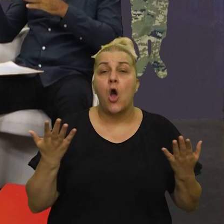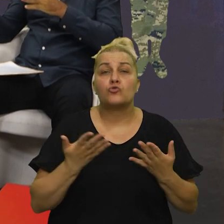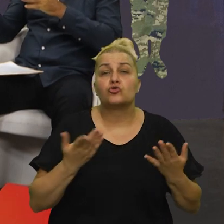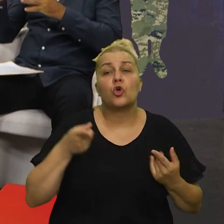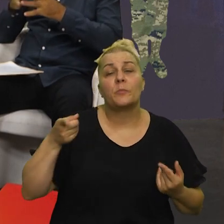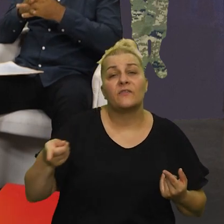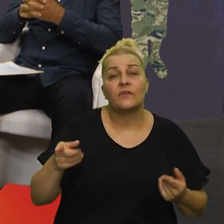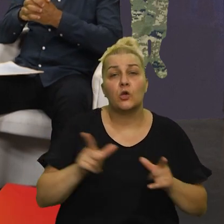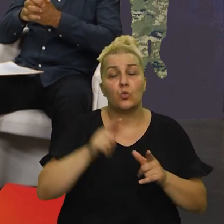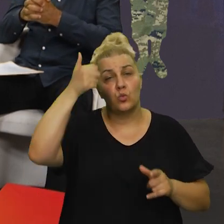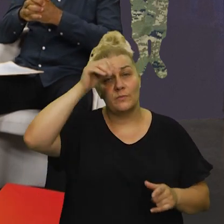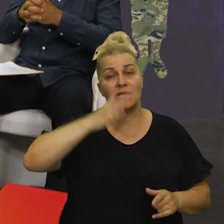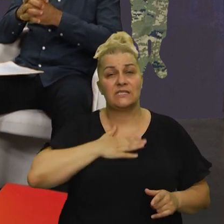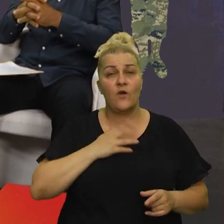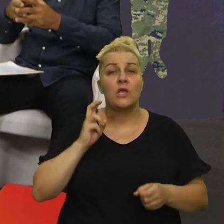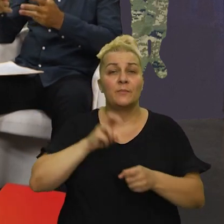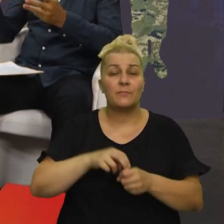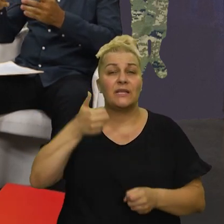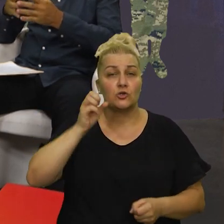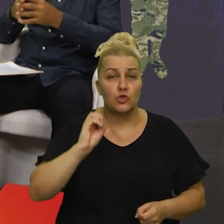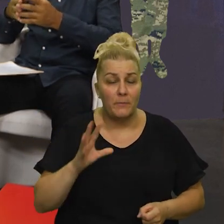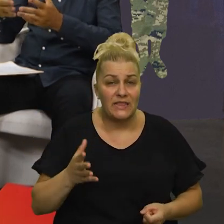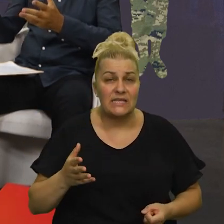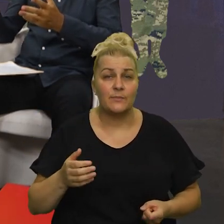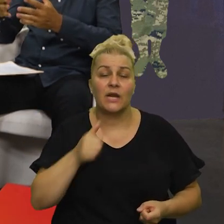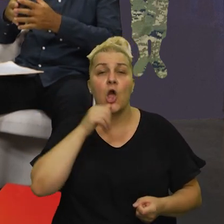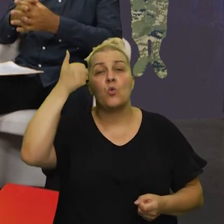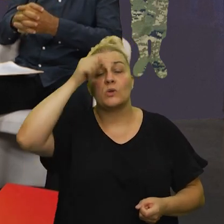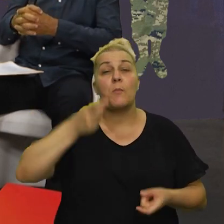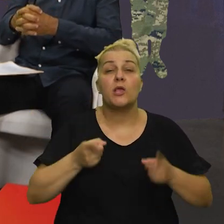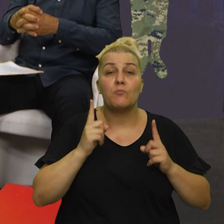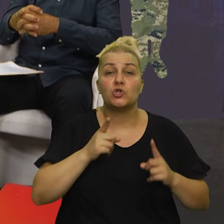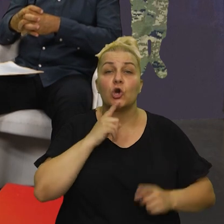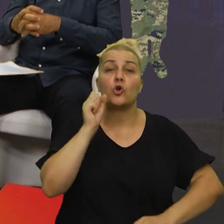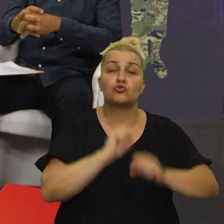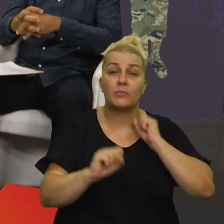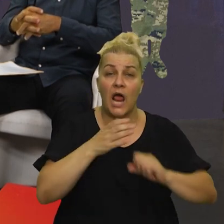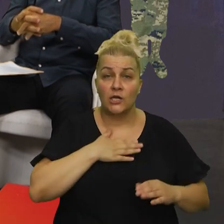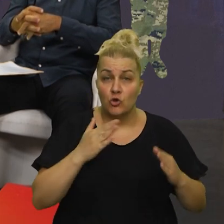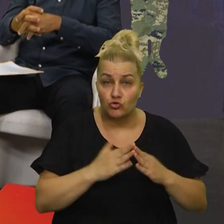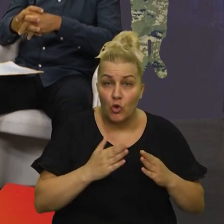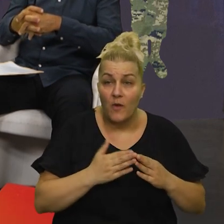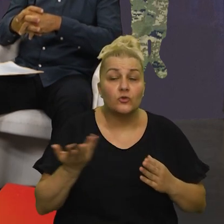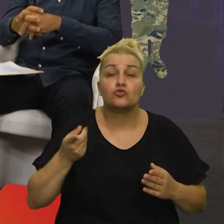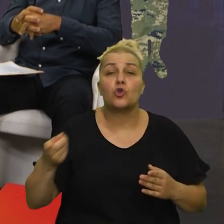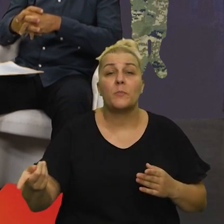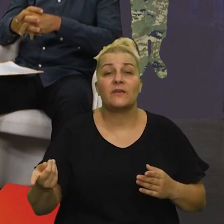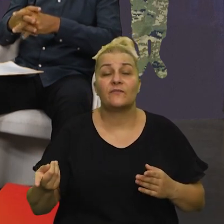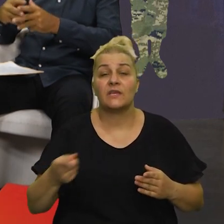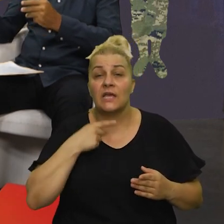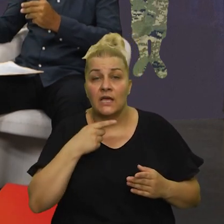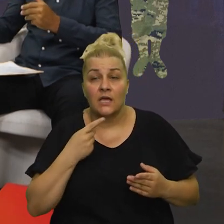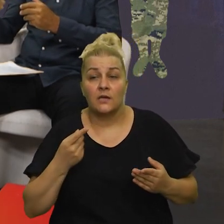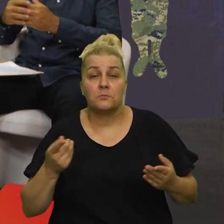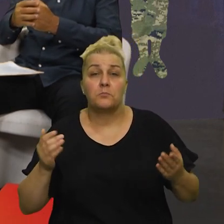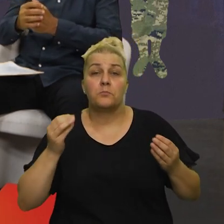ime vaših pripadnika 115. brigade, u ime Imoćana koji su branili našu domovinu, na što biste vi apelirali, kako biste